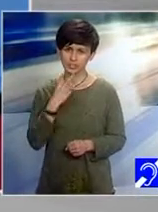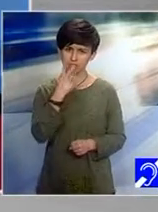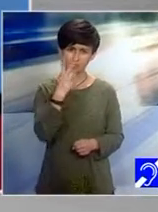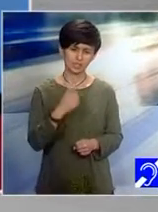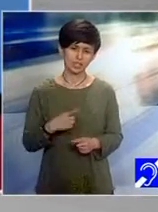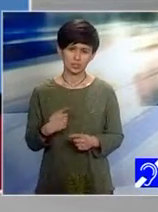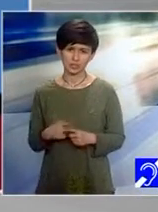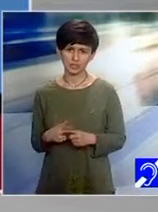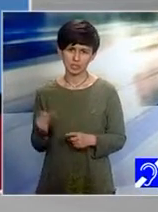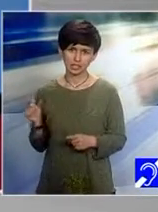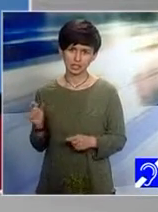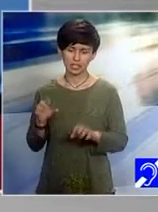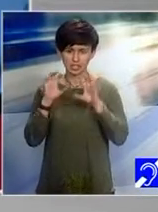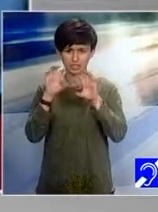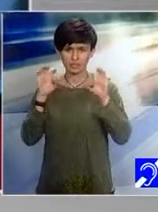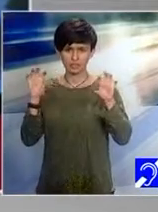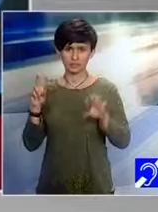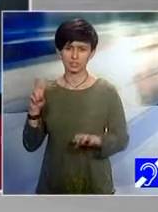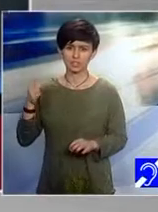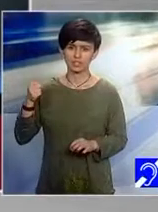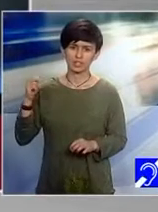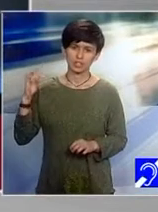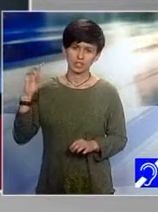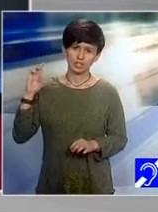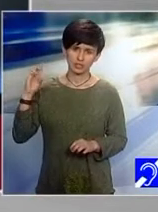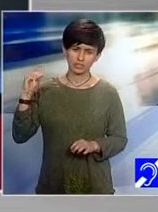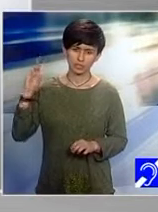expozițiile doamnei Azadovi Barduca, după care revenim.